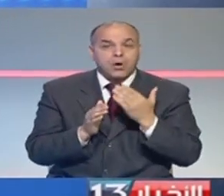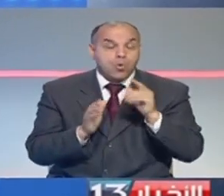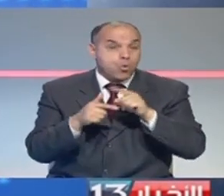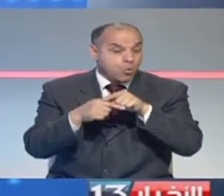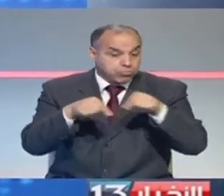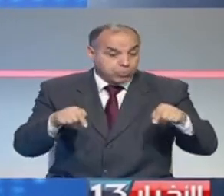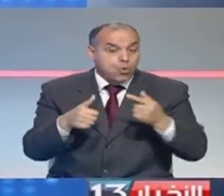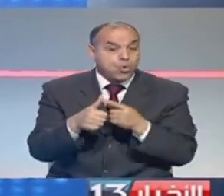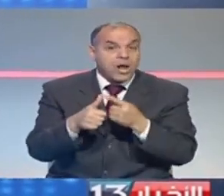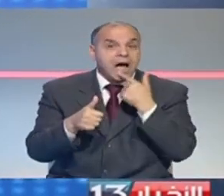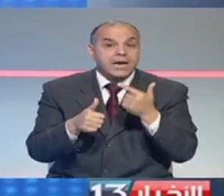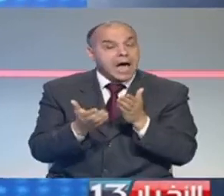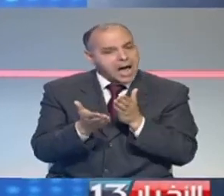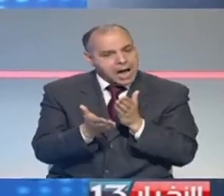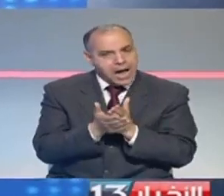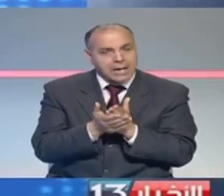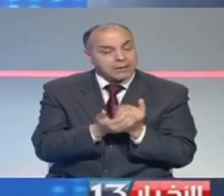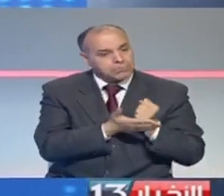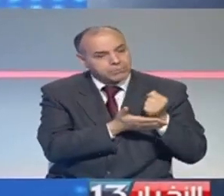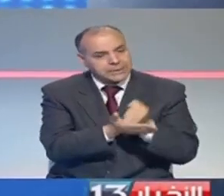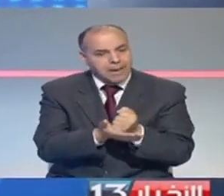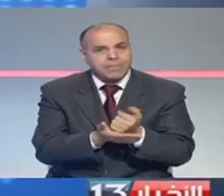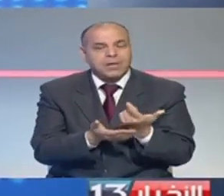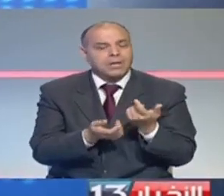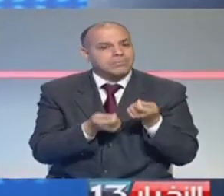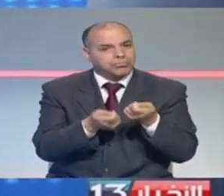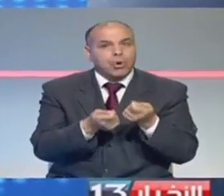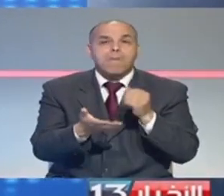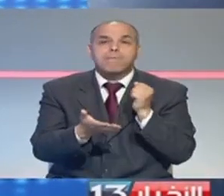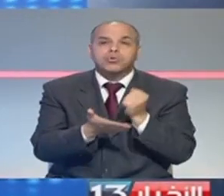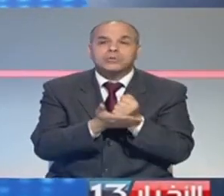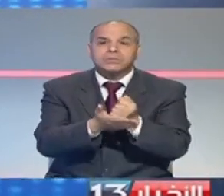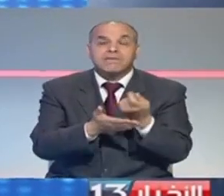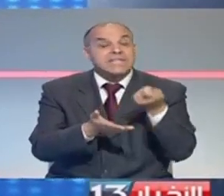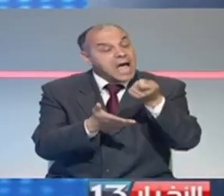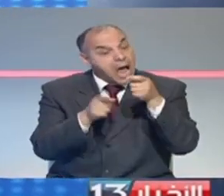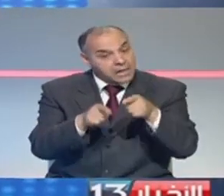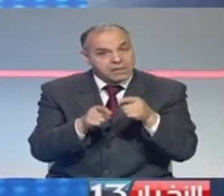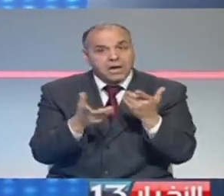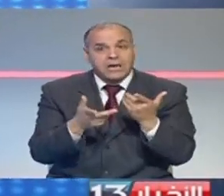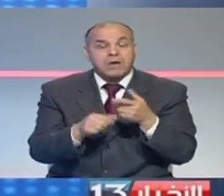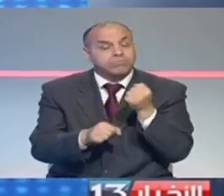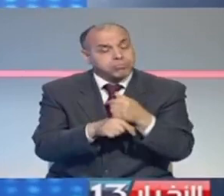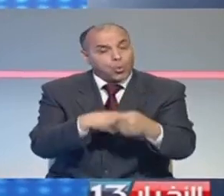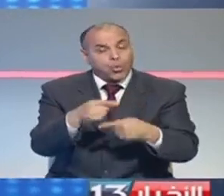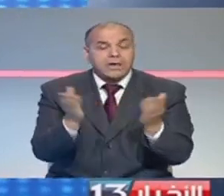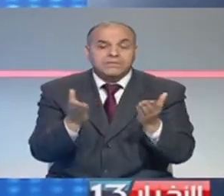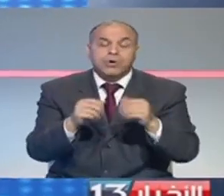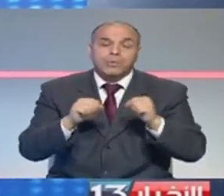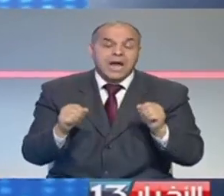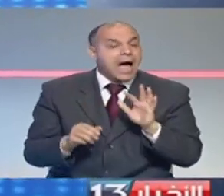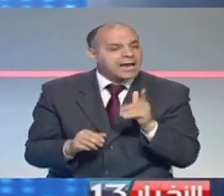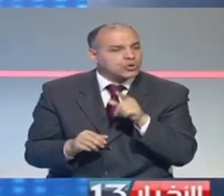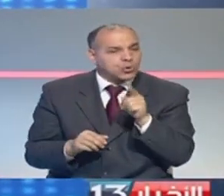الأول اليوم ياخذ حقه من الدعم المعنوي وكذلك من الدعم المادي اللي قاعد مسلط على المستشفيات الكبرى.